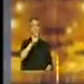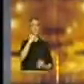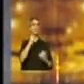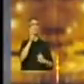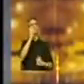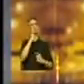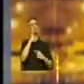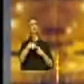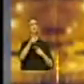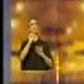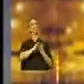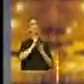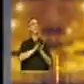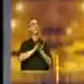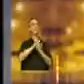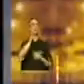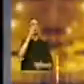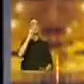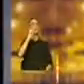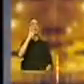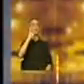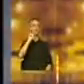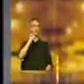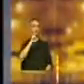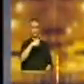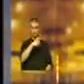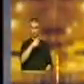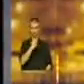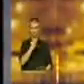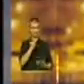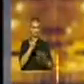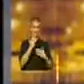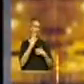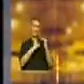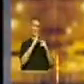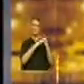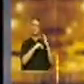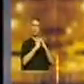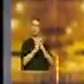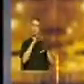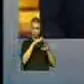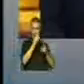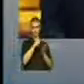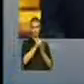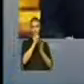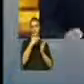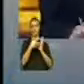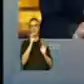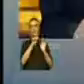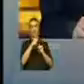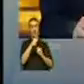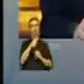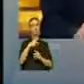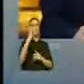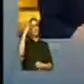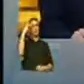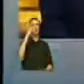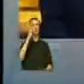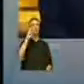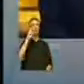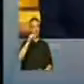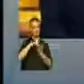לאיש השנה של המגזין טיים. הליך בניית הממשל כמובן נמשך, ואיתו גם הביקורת, ופרופסור יוסי שיין נמצא